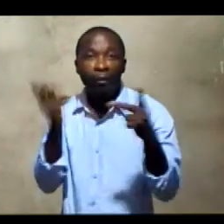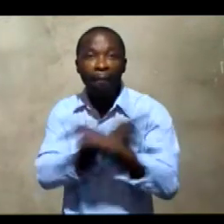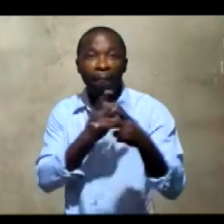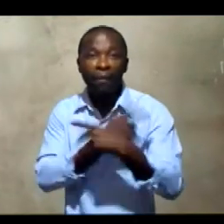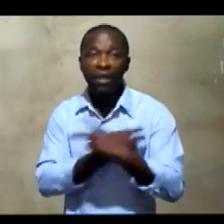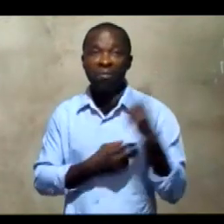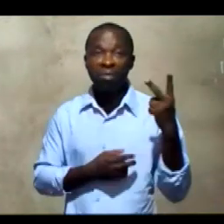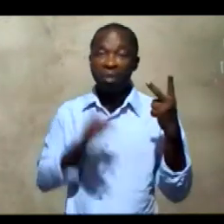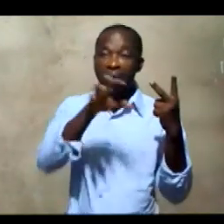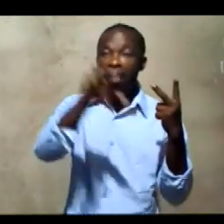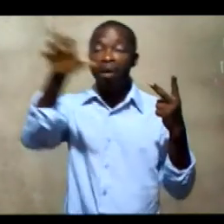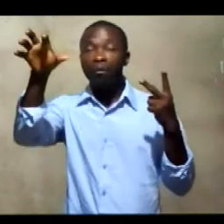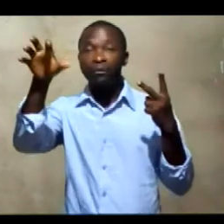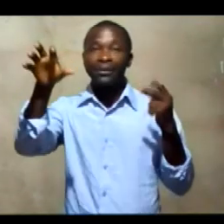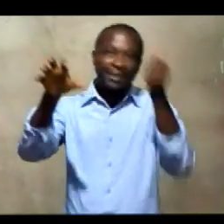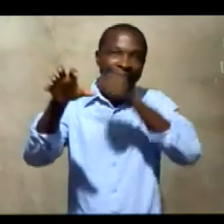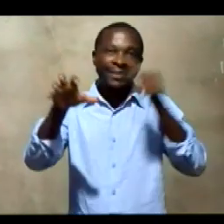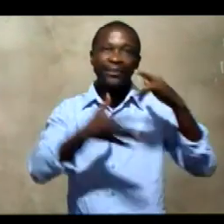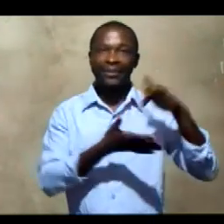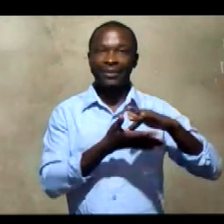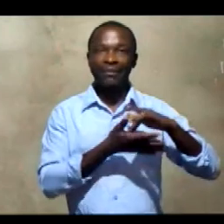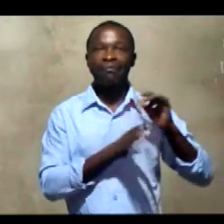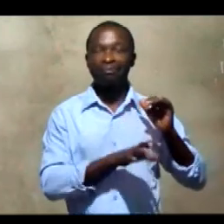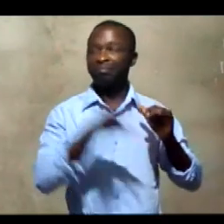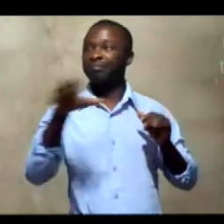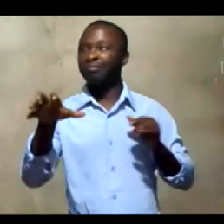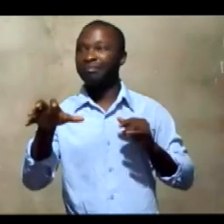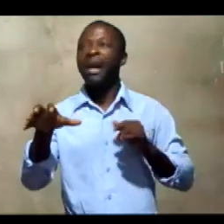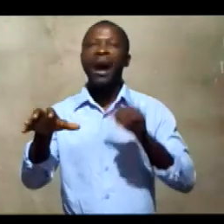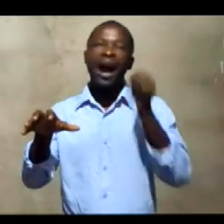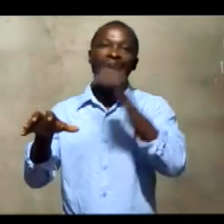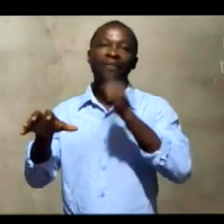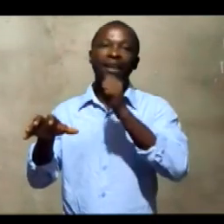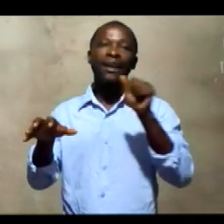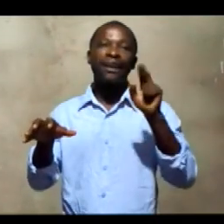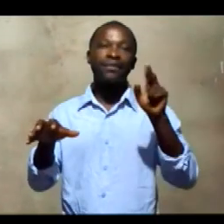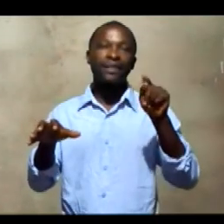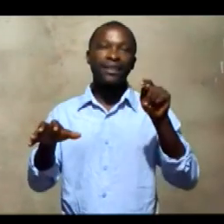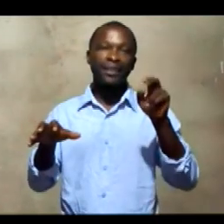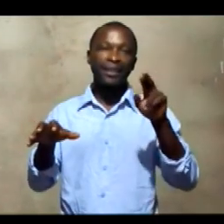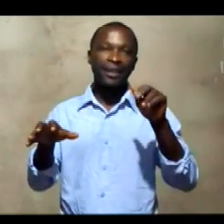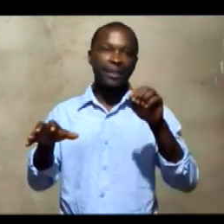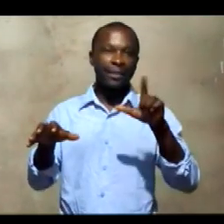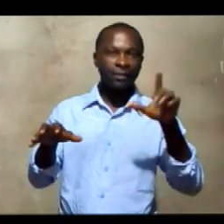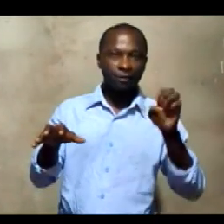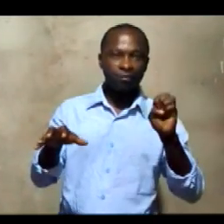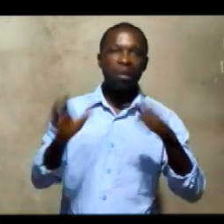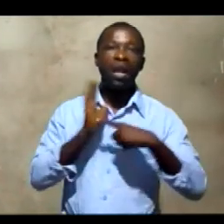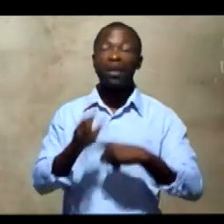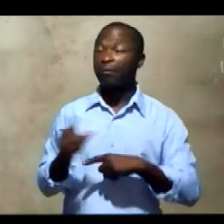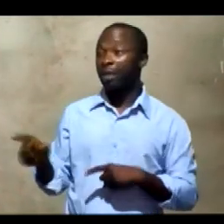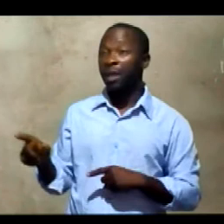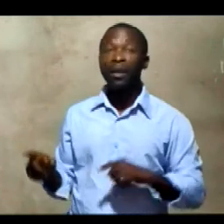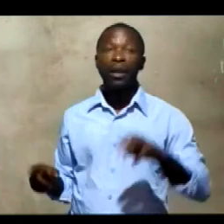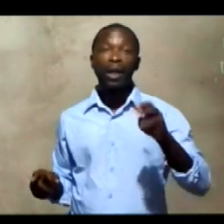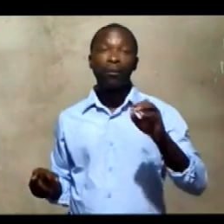australe. Parmi les espèces qui ne figurent pas sur la liste des espèces protégées, comme nous le voyons au Mozambique, il y a une